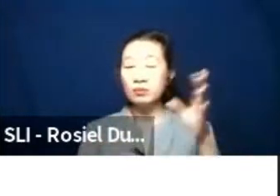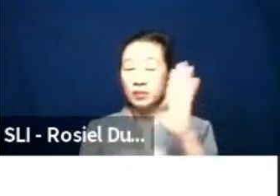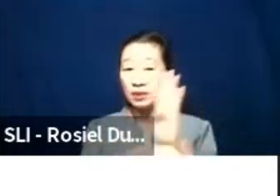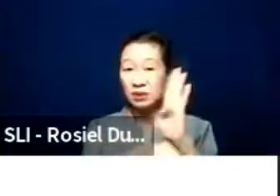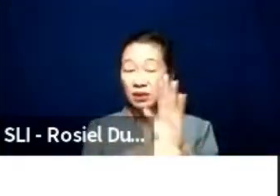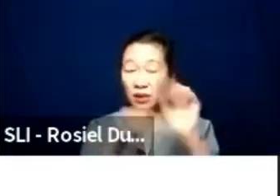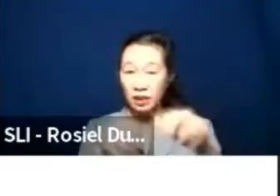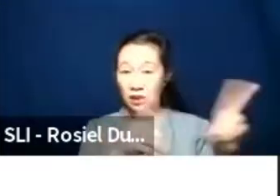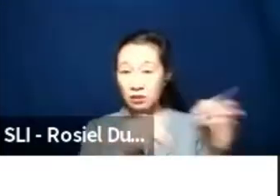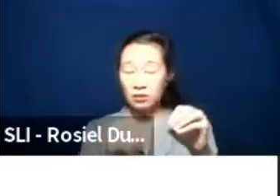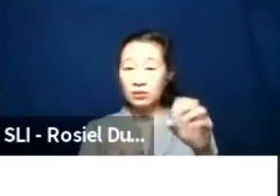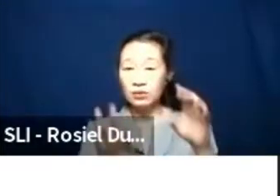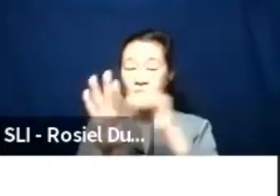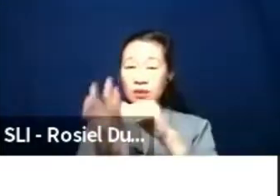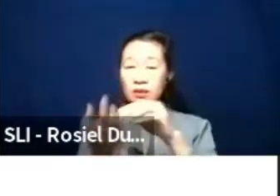can do at home.